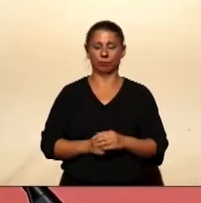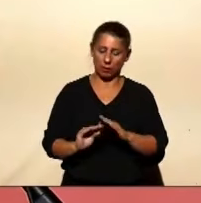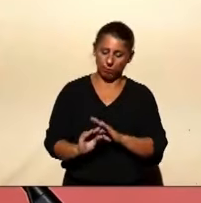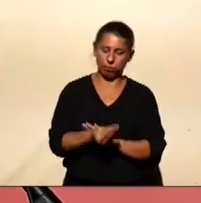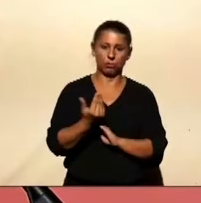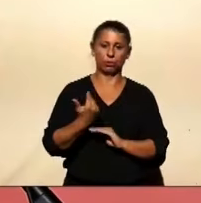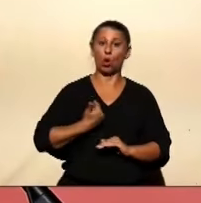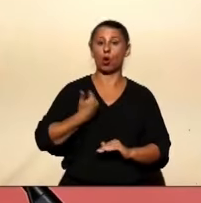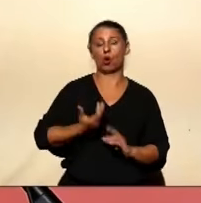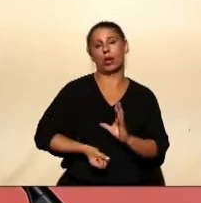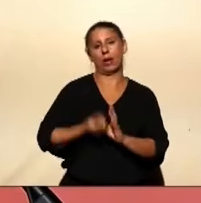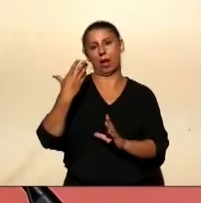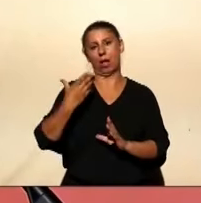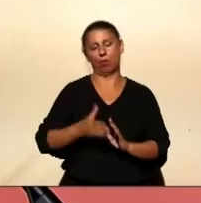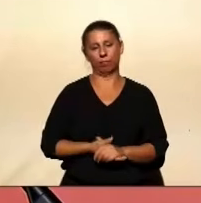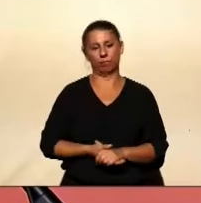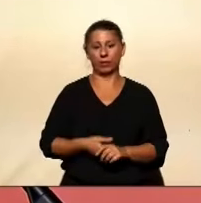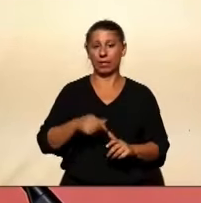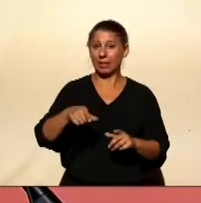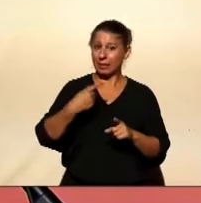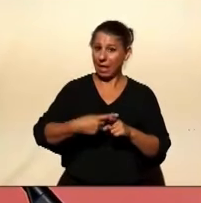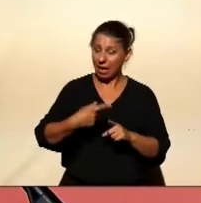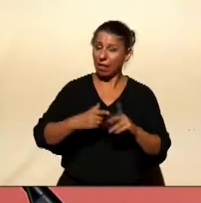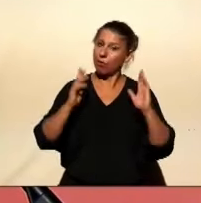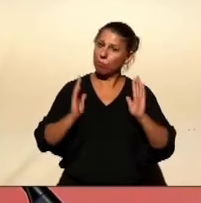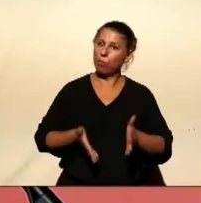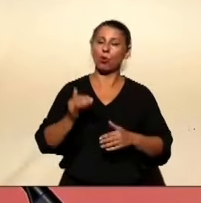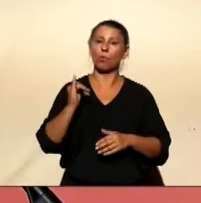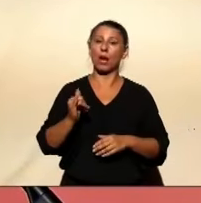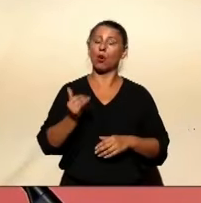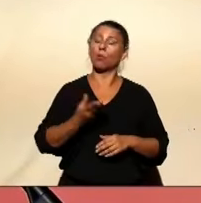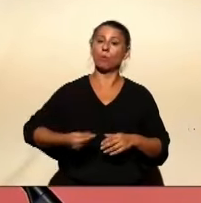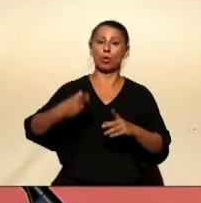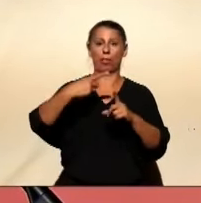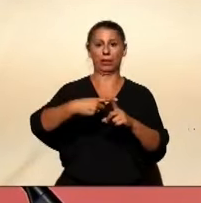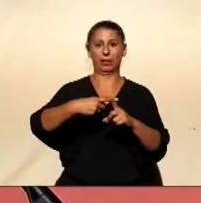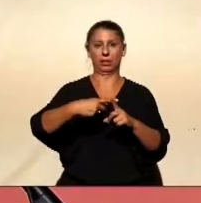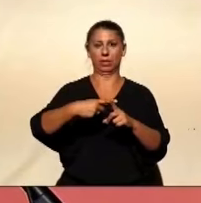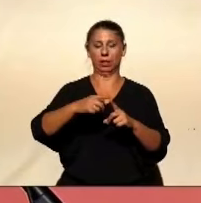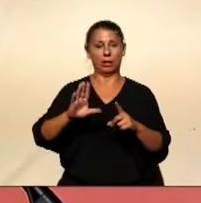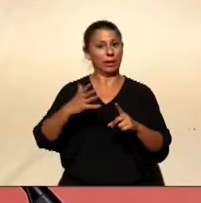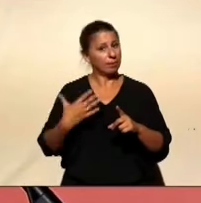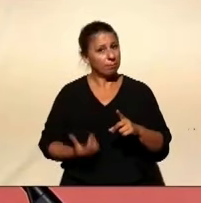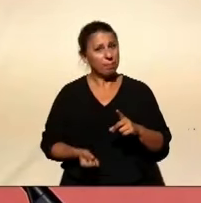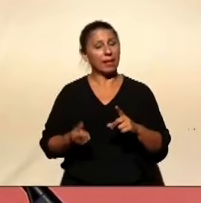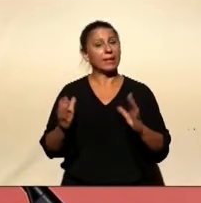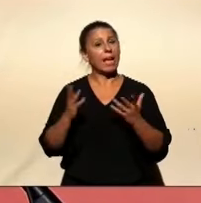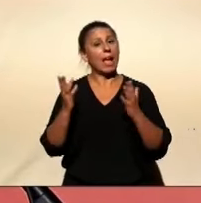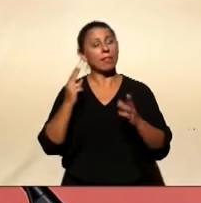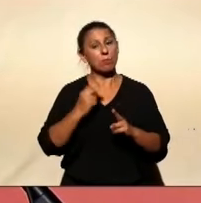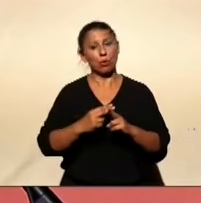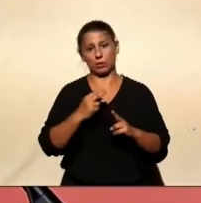το νέο. Και στη χώρα μας μπορούμε να είμαστε ακόμα πιο αισιόδοξοι, γιατί υπάρχει κάτι πολύ